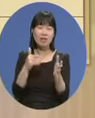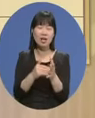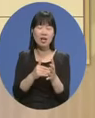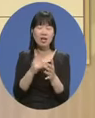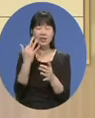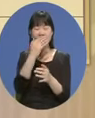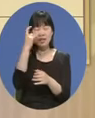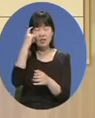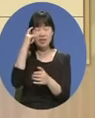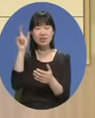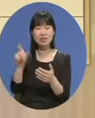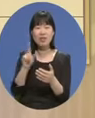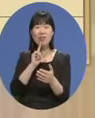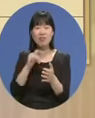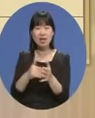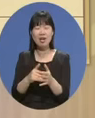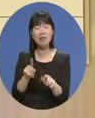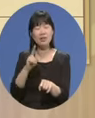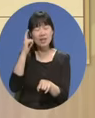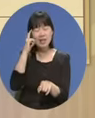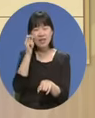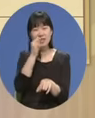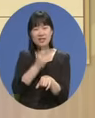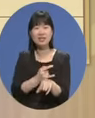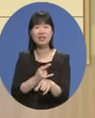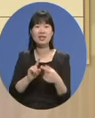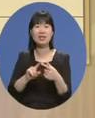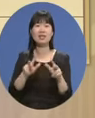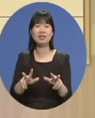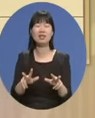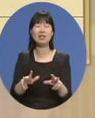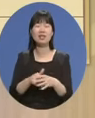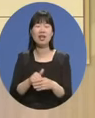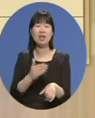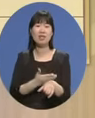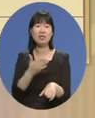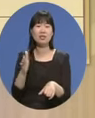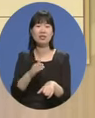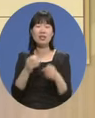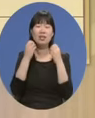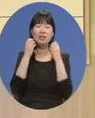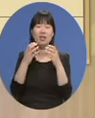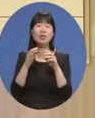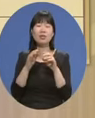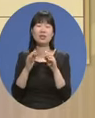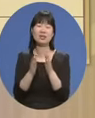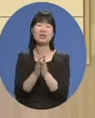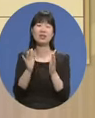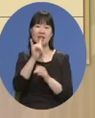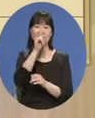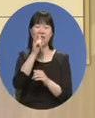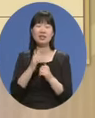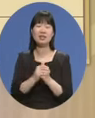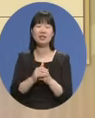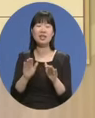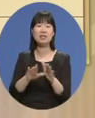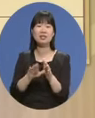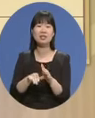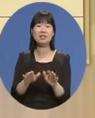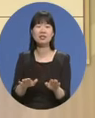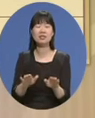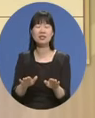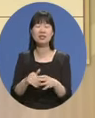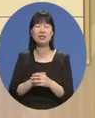이제 잡념까지 적는 겁니다. 네, 어떤 생각했는지. 네. 그다음에 이제 9시부터 또 새로운 판이 시작이 되는 거죠. 이때